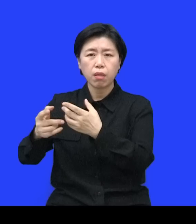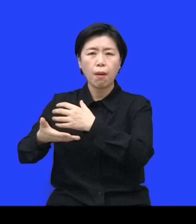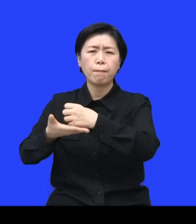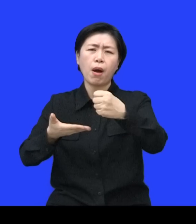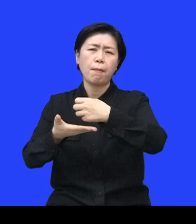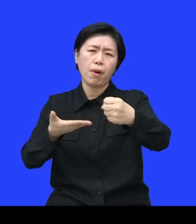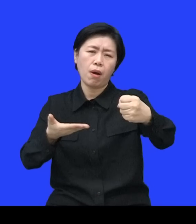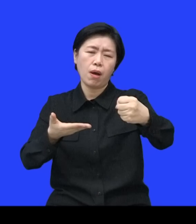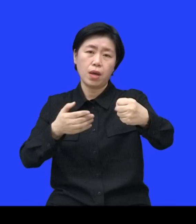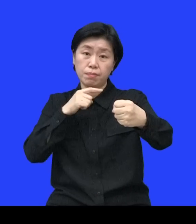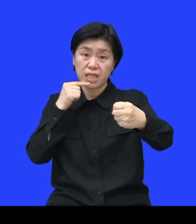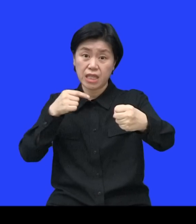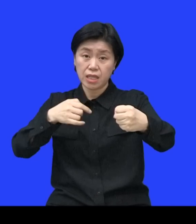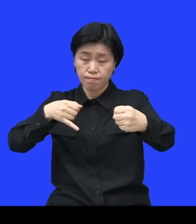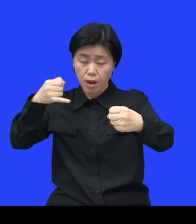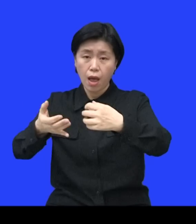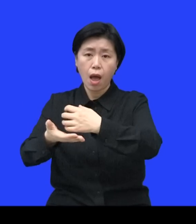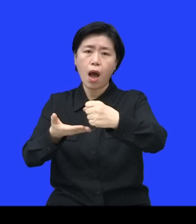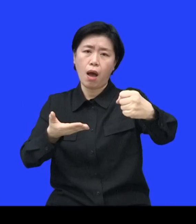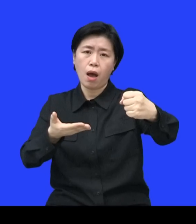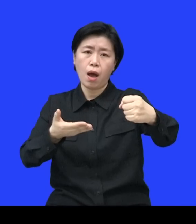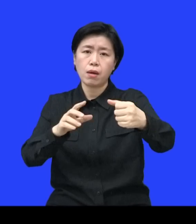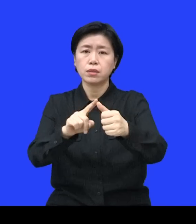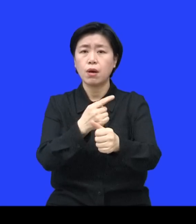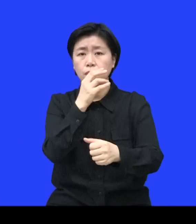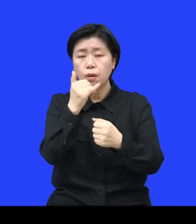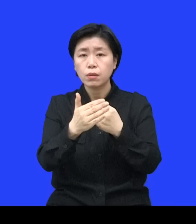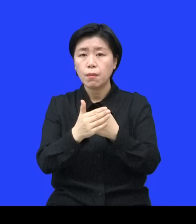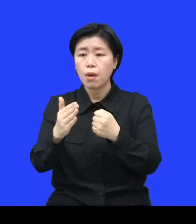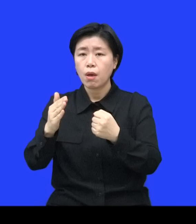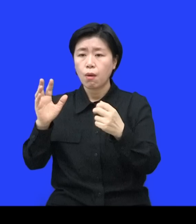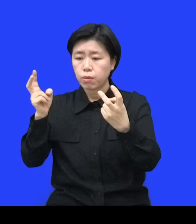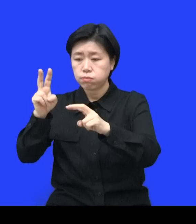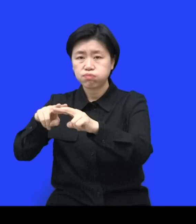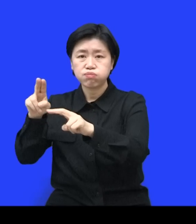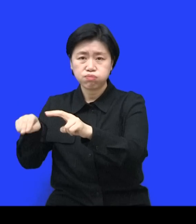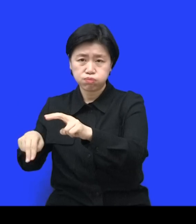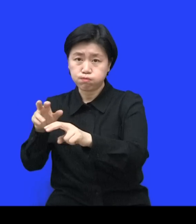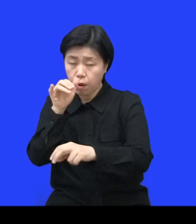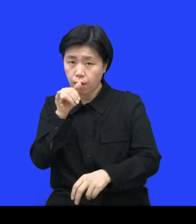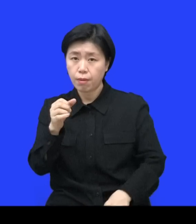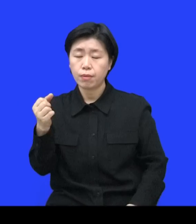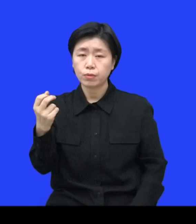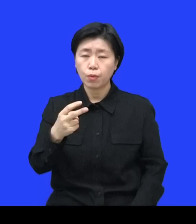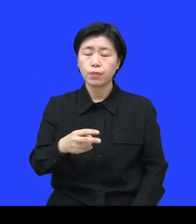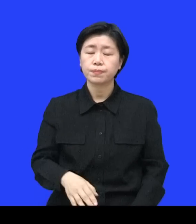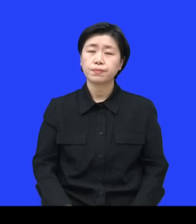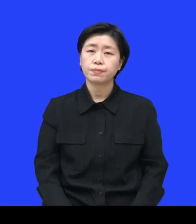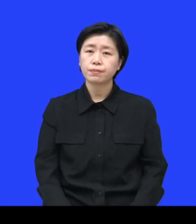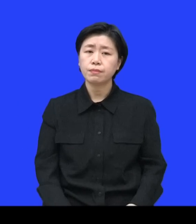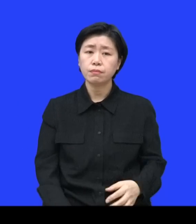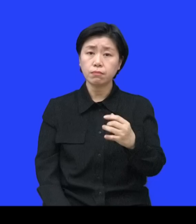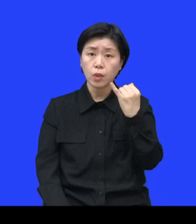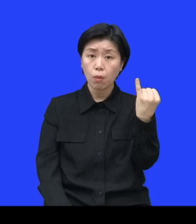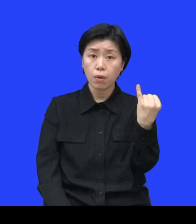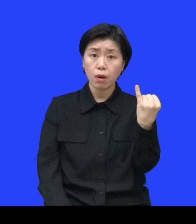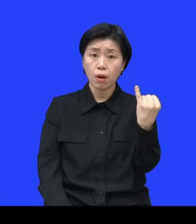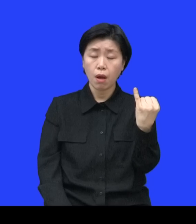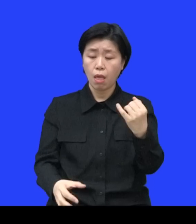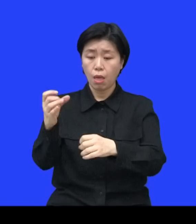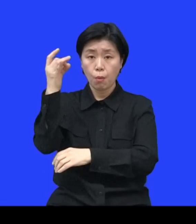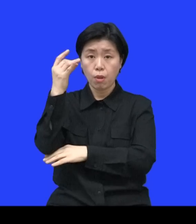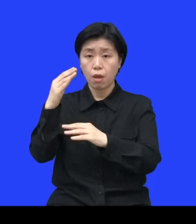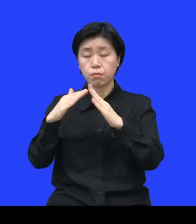되고 예. 그러다가 어머님이 갑자기 뭐 이런저런 일을 시작하시는데 예. 뭐 카드 영업부터 시작해가지고 세탁물 수거부터